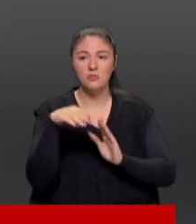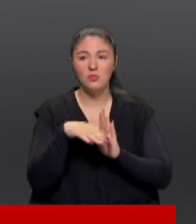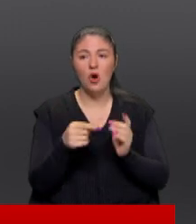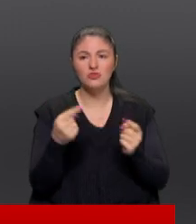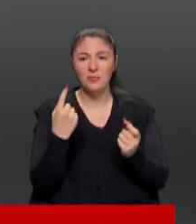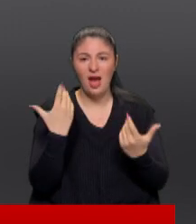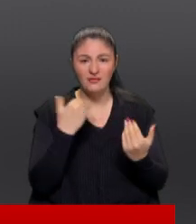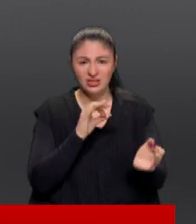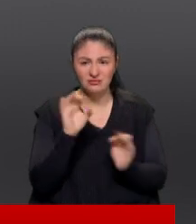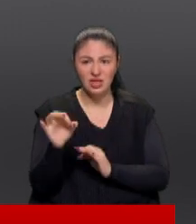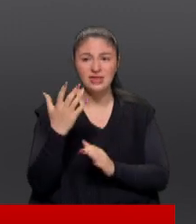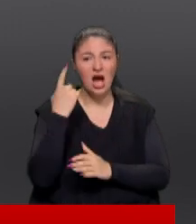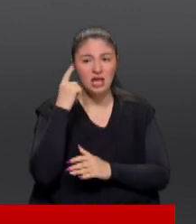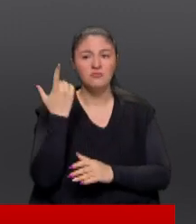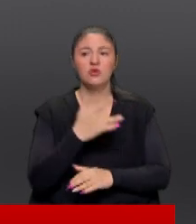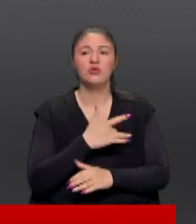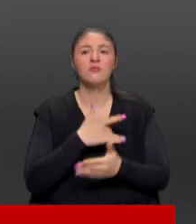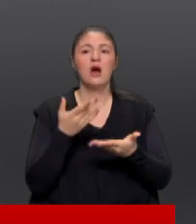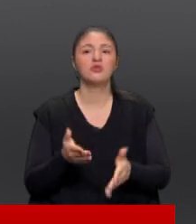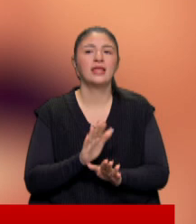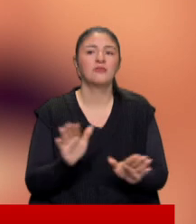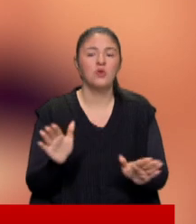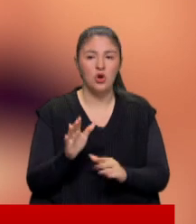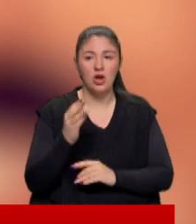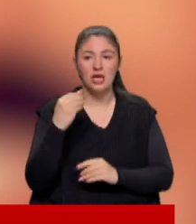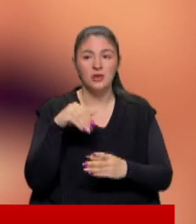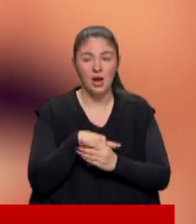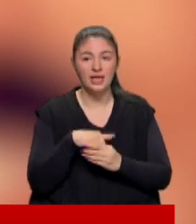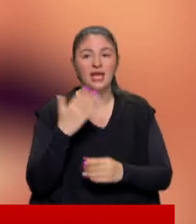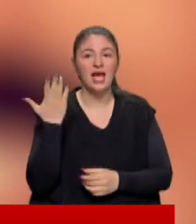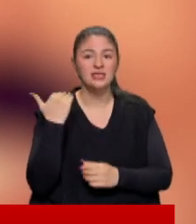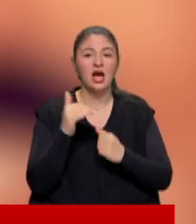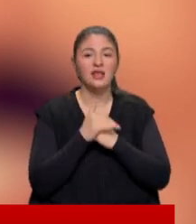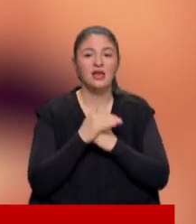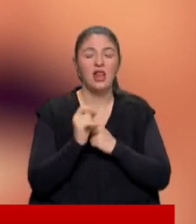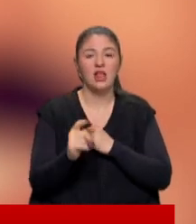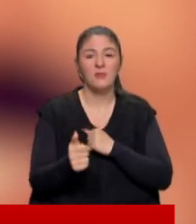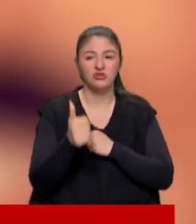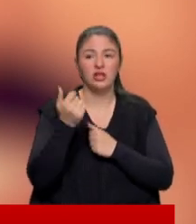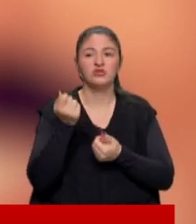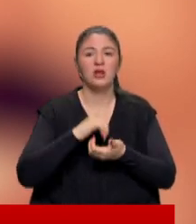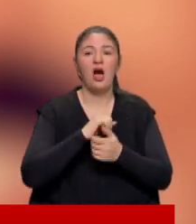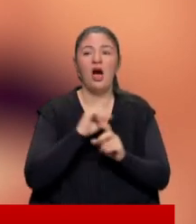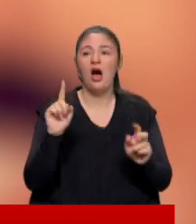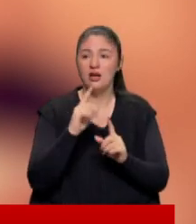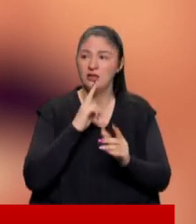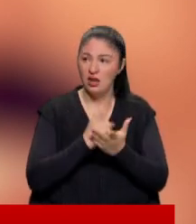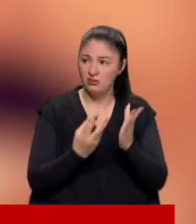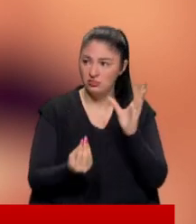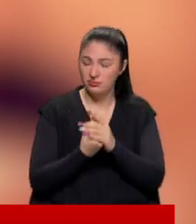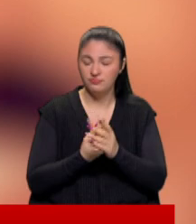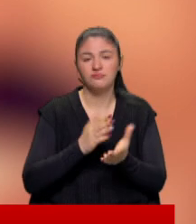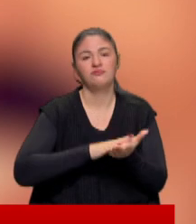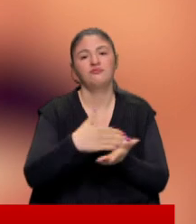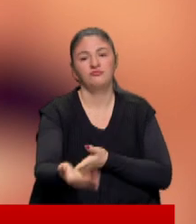noktaya taşınmasına ne aklım ne de yüreğim razı gelmiyor. İyi Parti eski Antalya İl Başkanı işbirliğine hayır kararı sonrası istifa